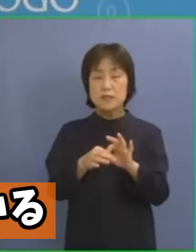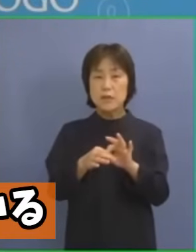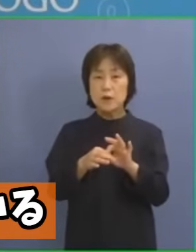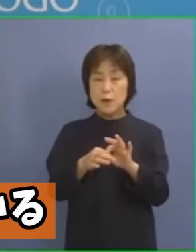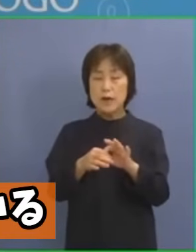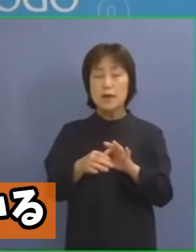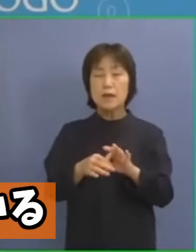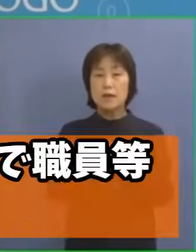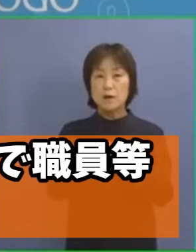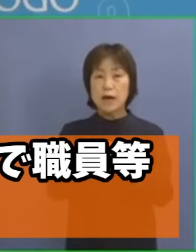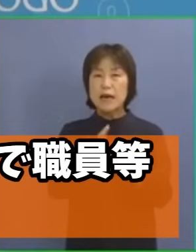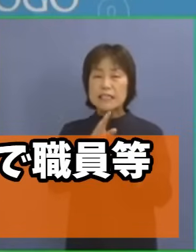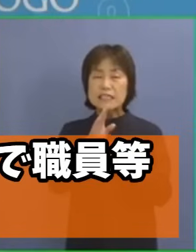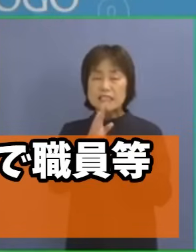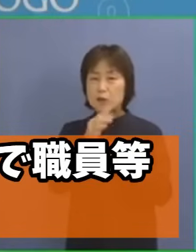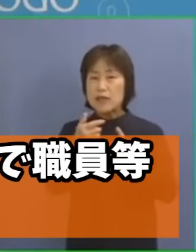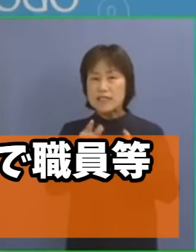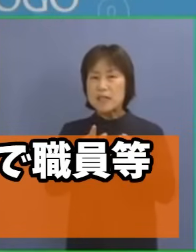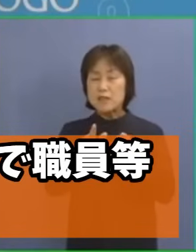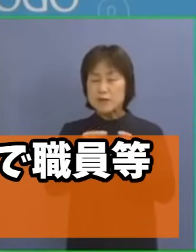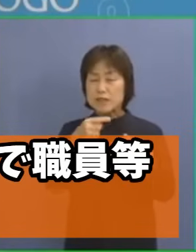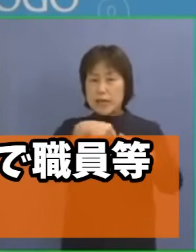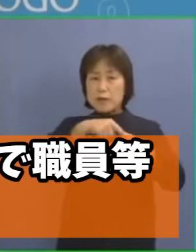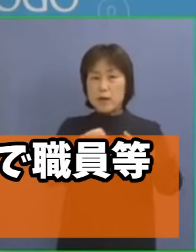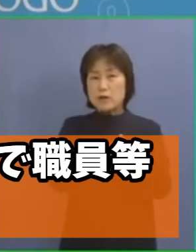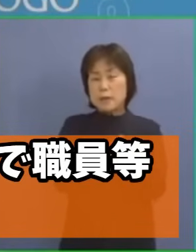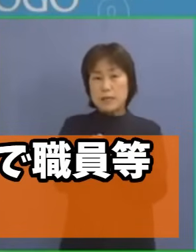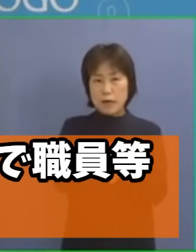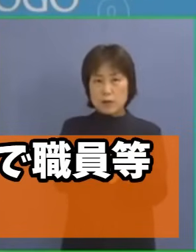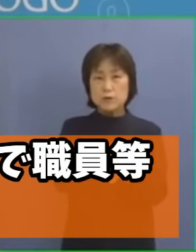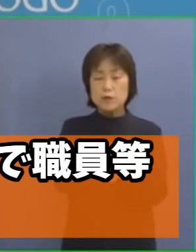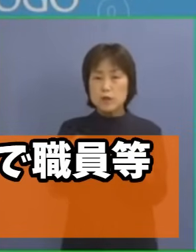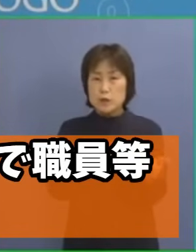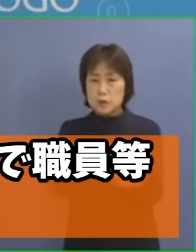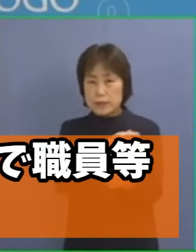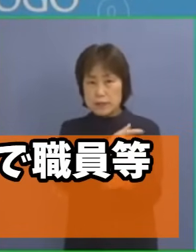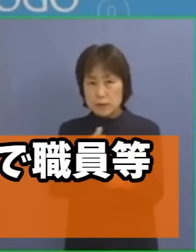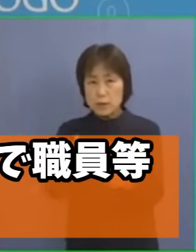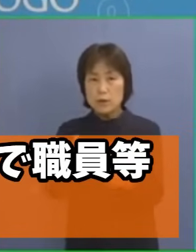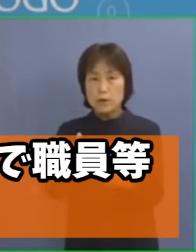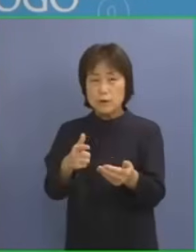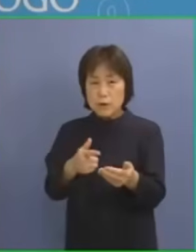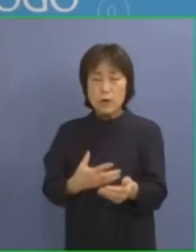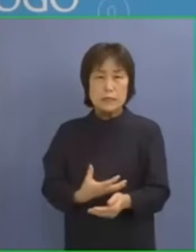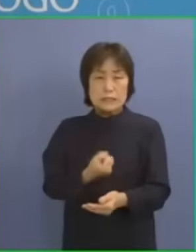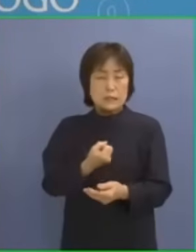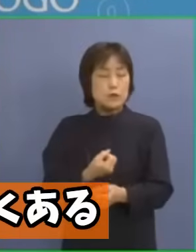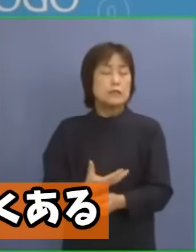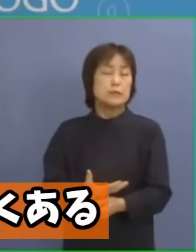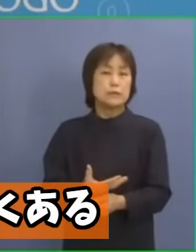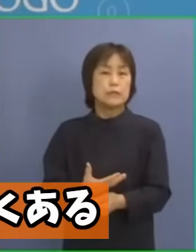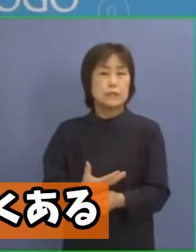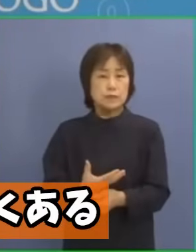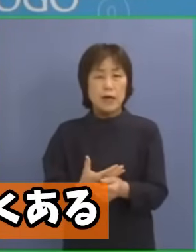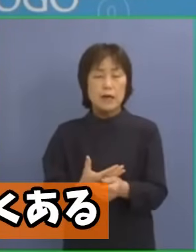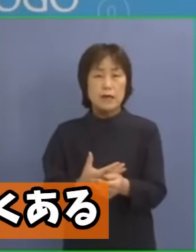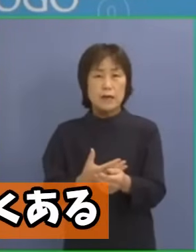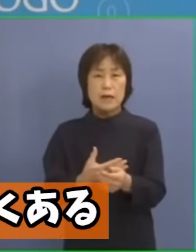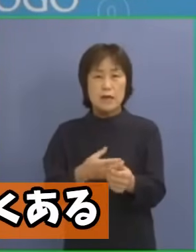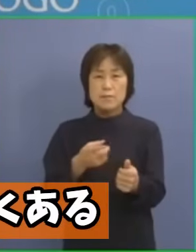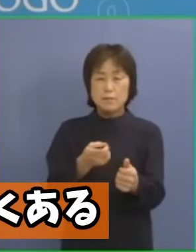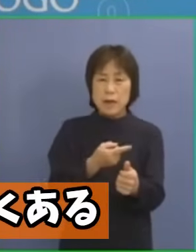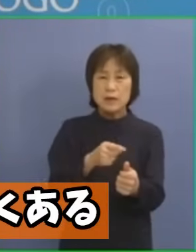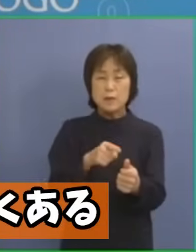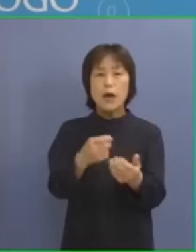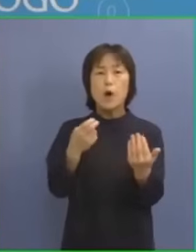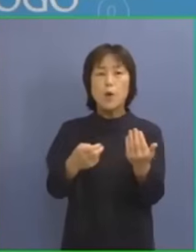の内容が含まれていると多々含まれているということなので、まあ、職員等の信用失墜それから名誉毀損など法的の